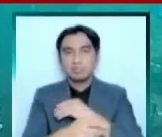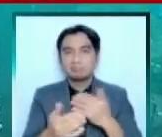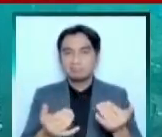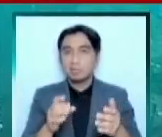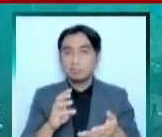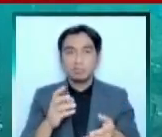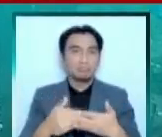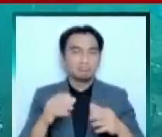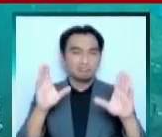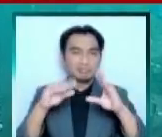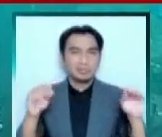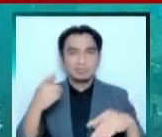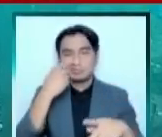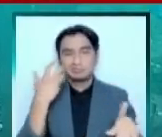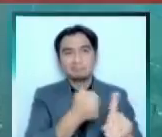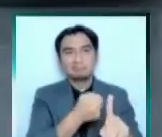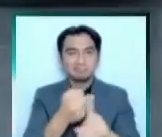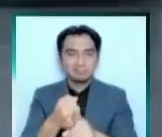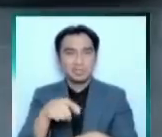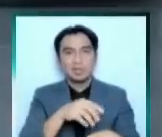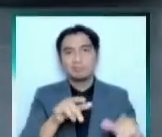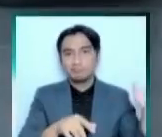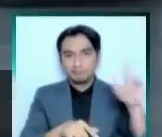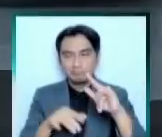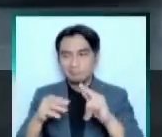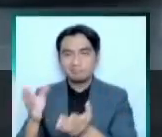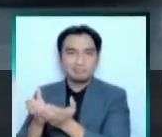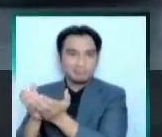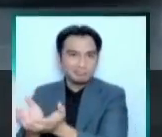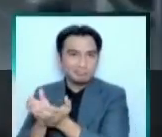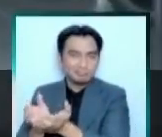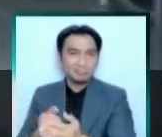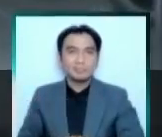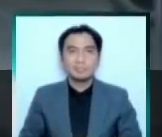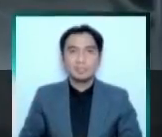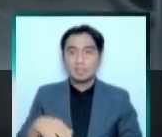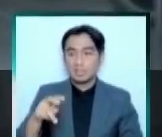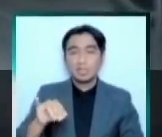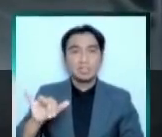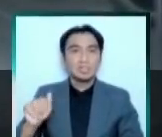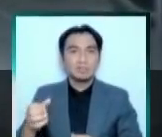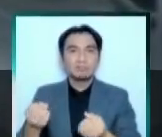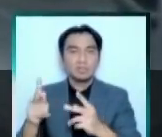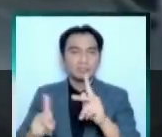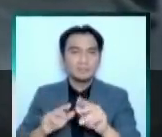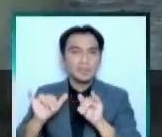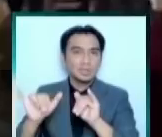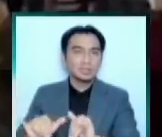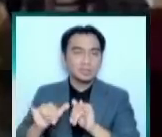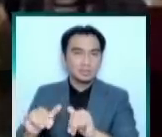Bagyong Odette sa mga Pantalan at Paliparan. Sa NAIA na nagpalipas na ng gabi ang maraming pasahero, marami